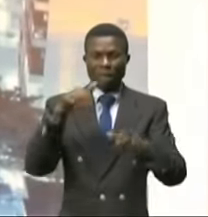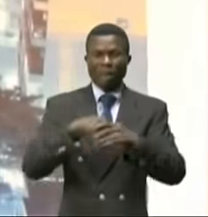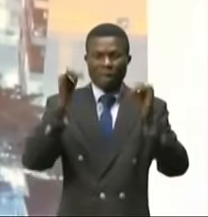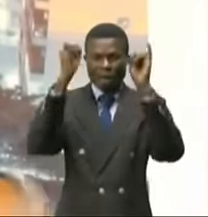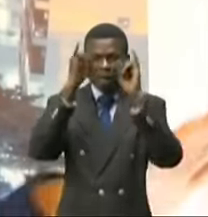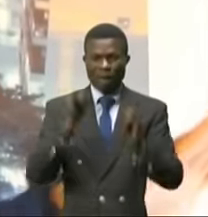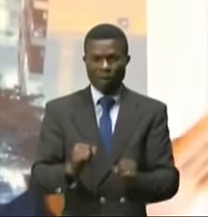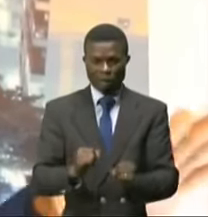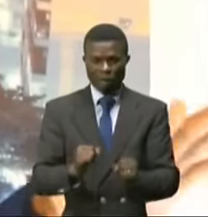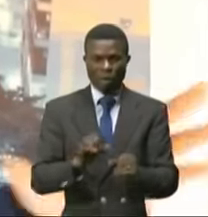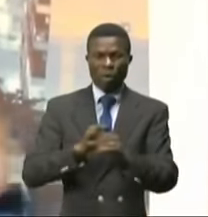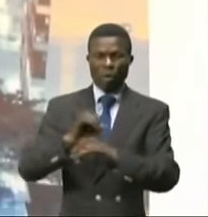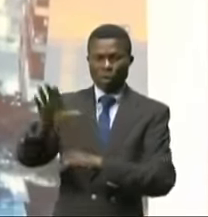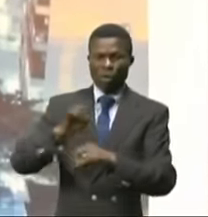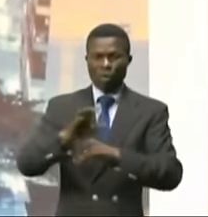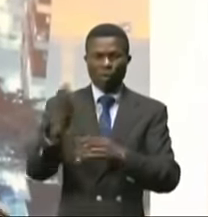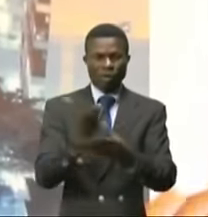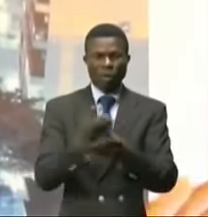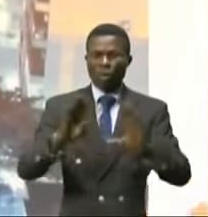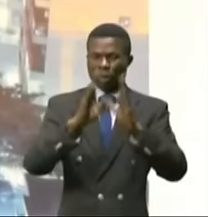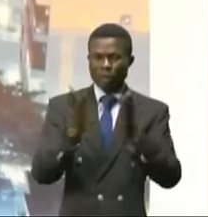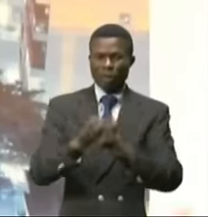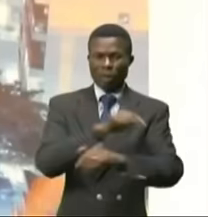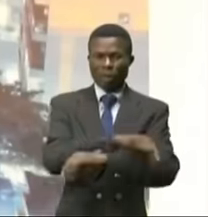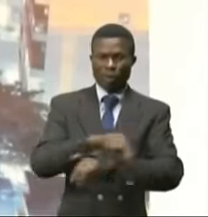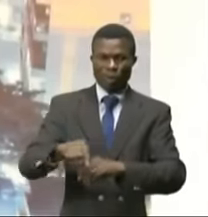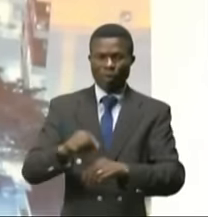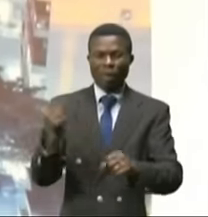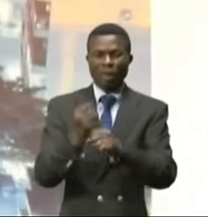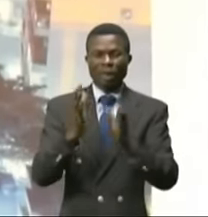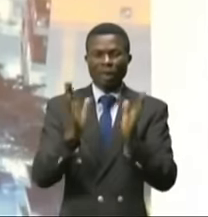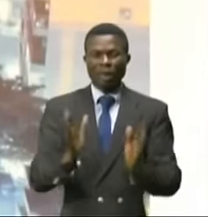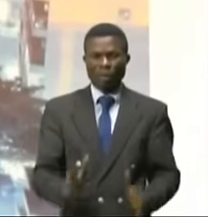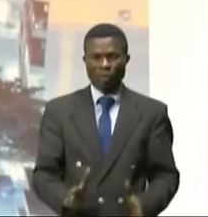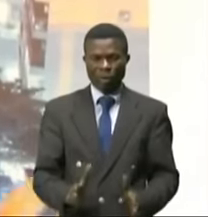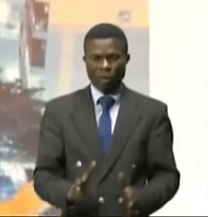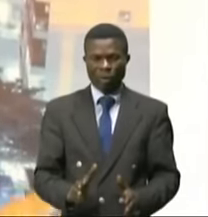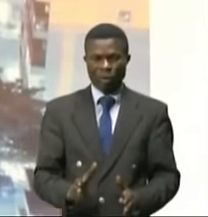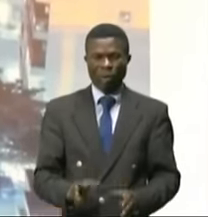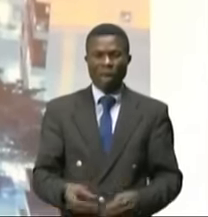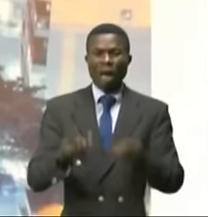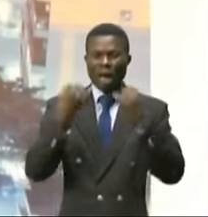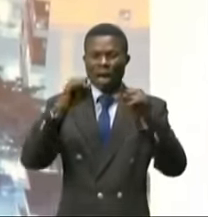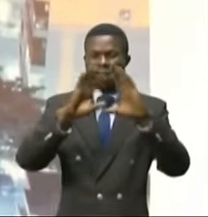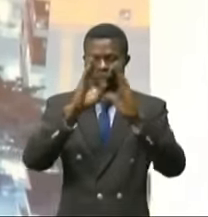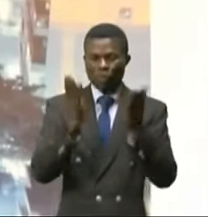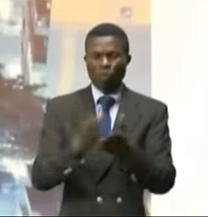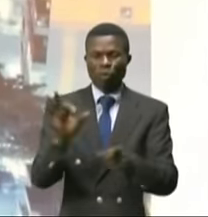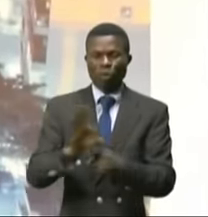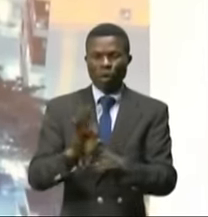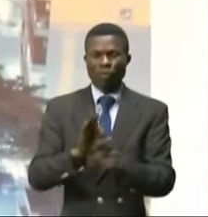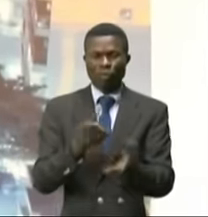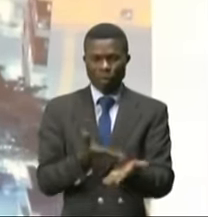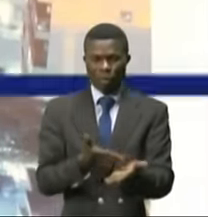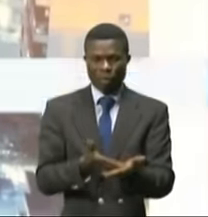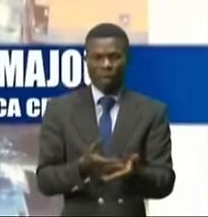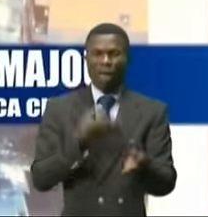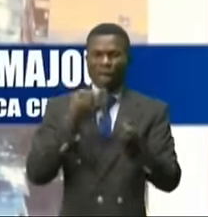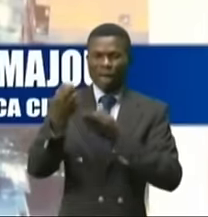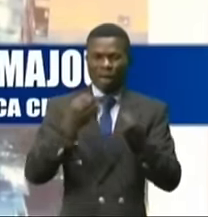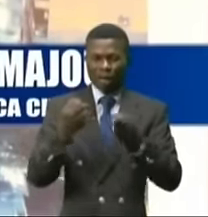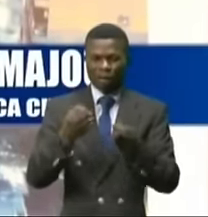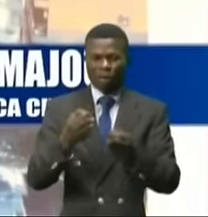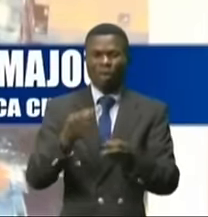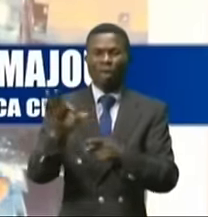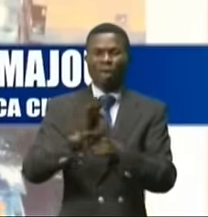ligne. On a envoyé des courriers à toutes les administrations, aux ordres professionnels. On les a mis au courant de cette formation. Et on a expliqué le processus